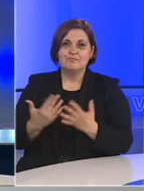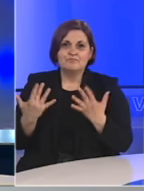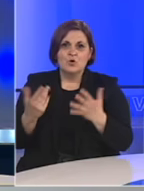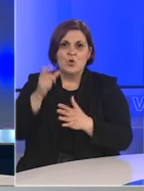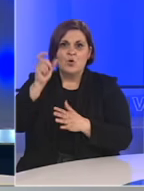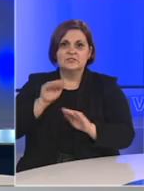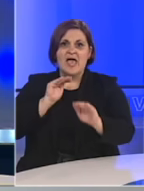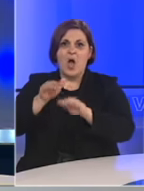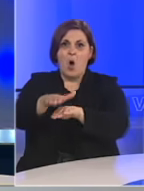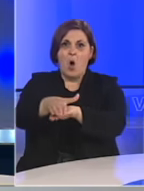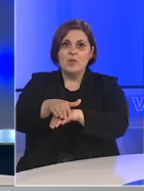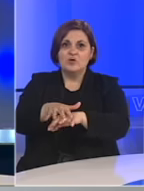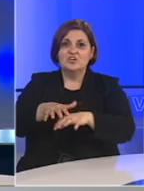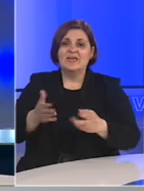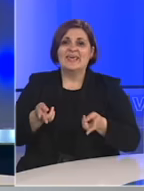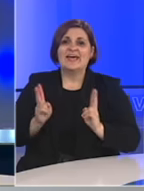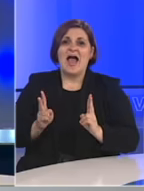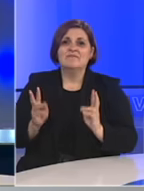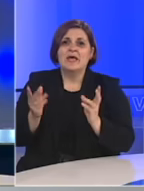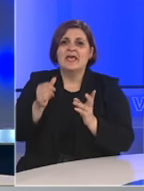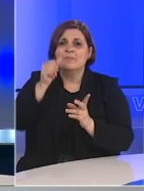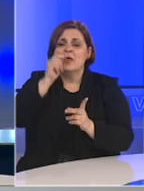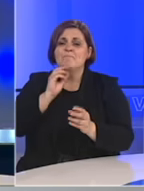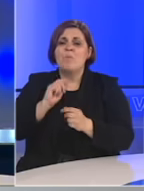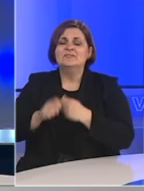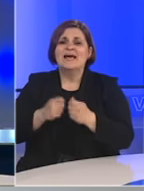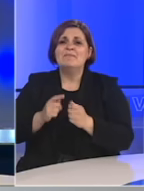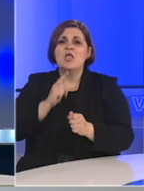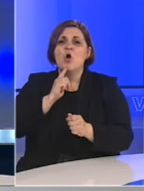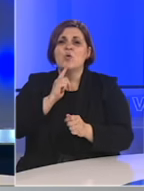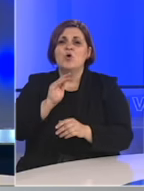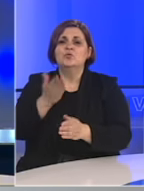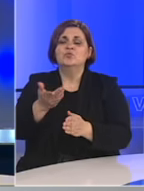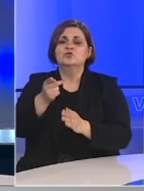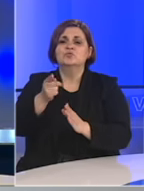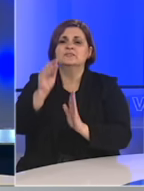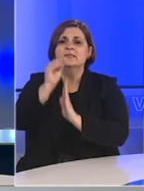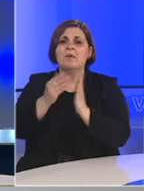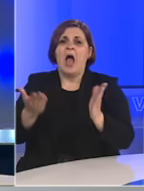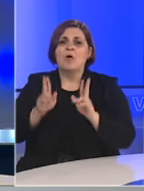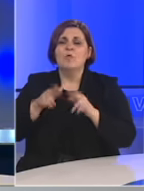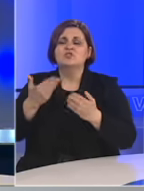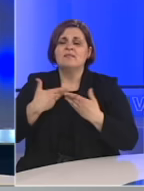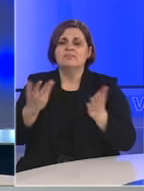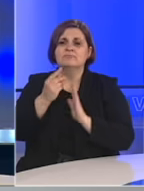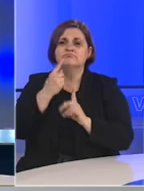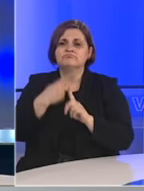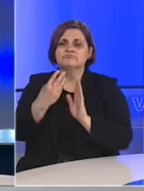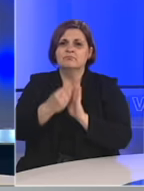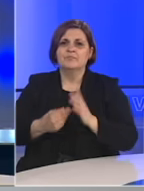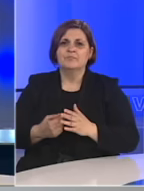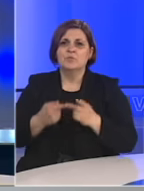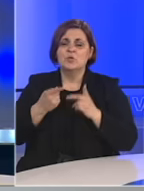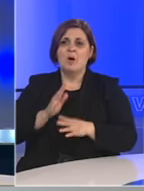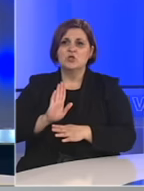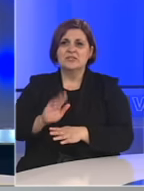je osoba prijavljeno od početka krize i kakva je struktura po zanimanjima, ako možete dati neke globalne podatke? Pa mi u